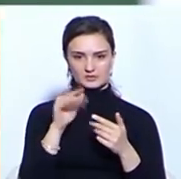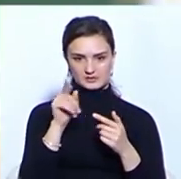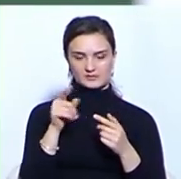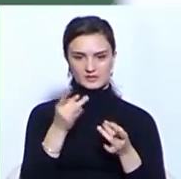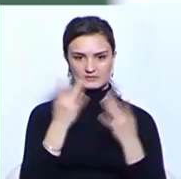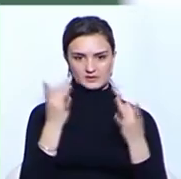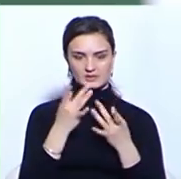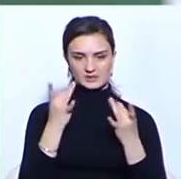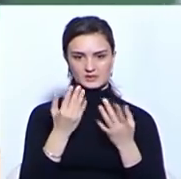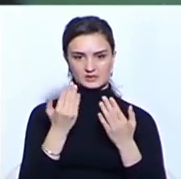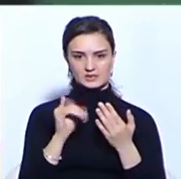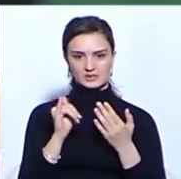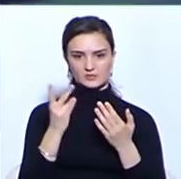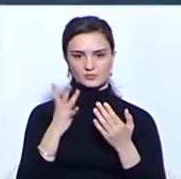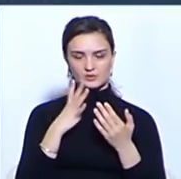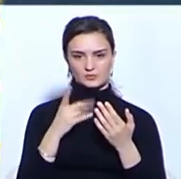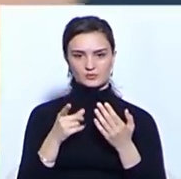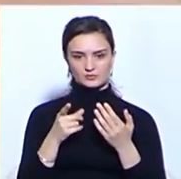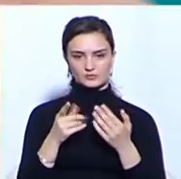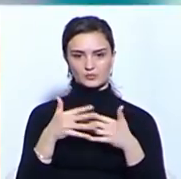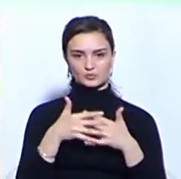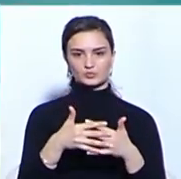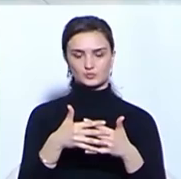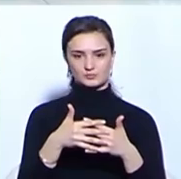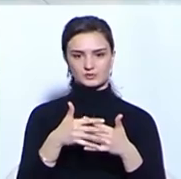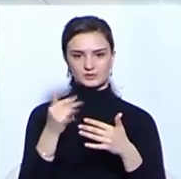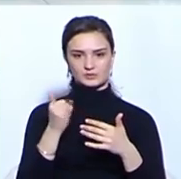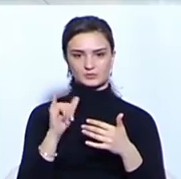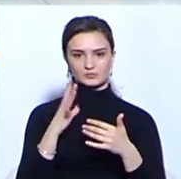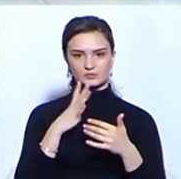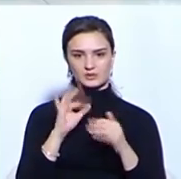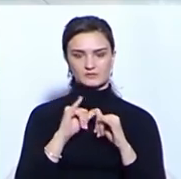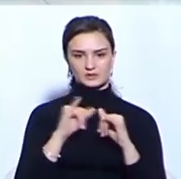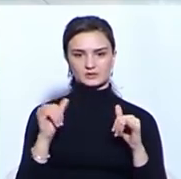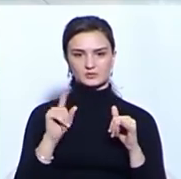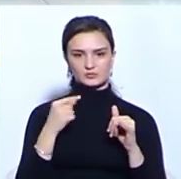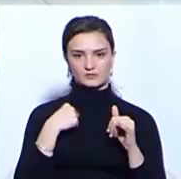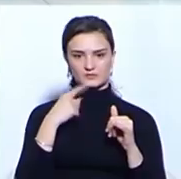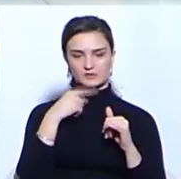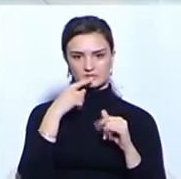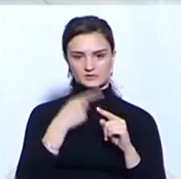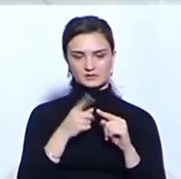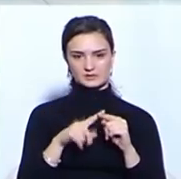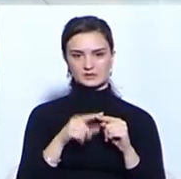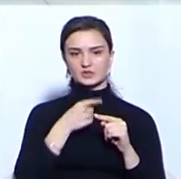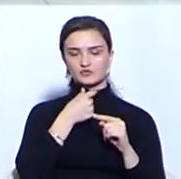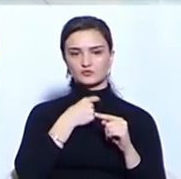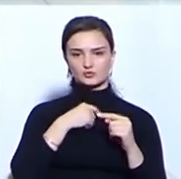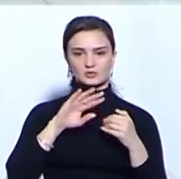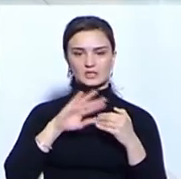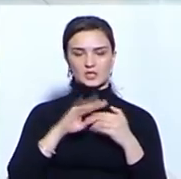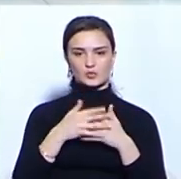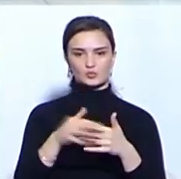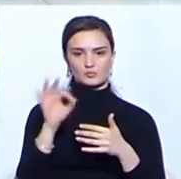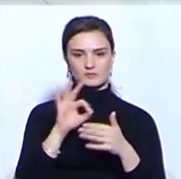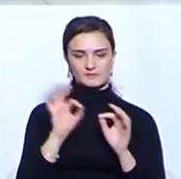თქვენ აგვიხსენით, სად უნდა იყოს ორსულობა, სად უნდა განვითარდეს, რომ ჩვენ თქვათ საშვილოსნოს გარე